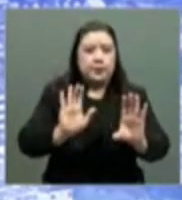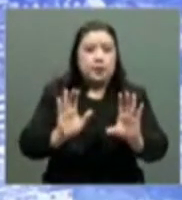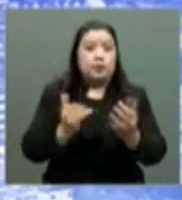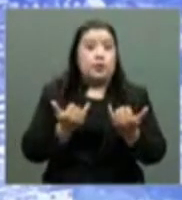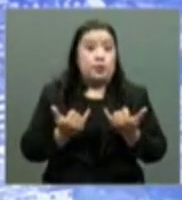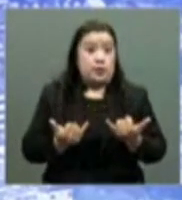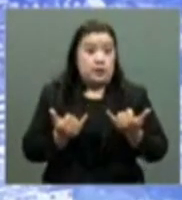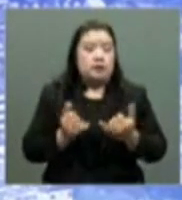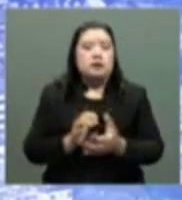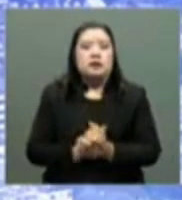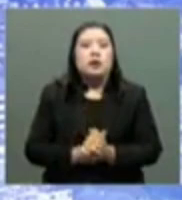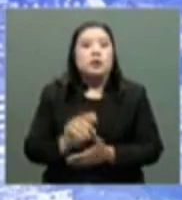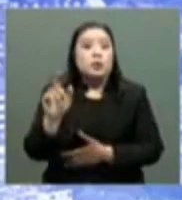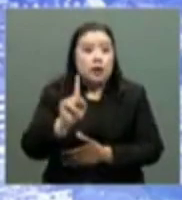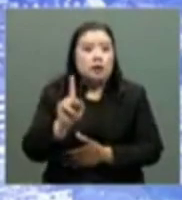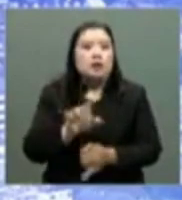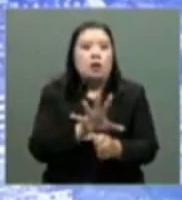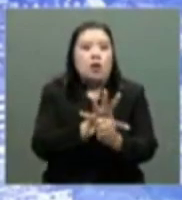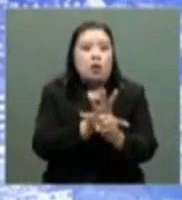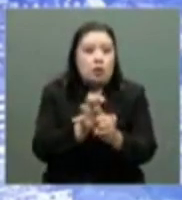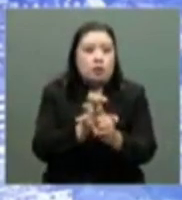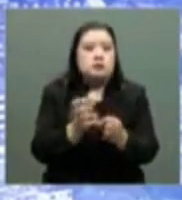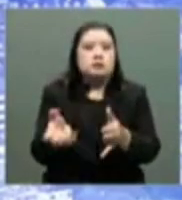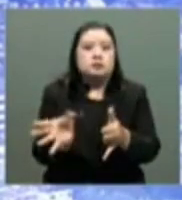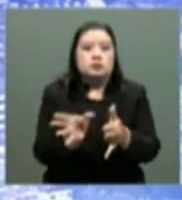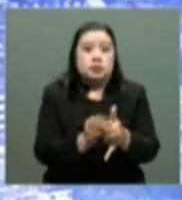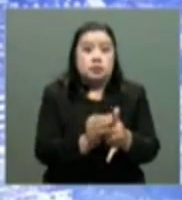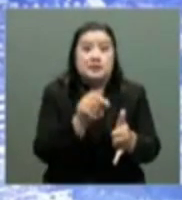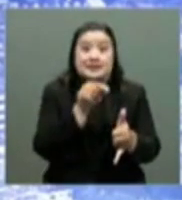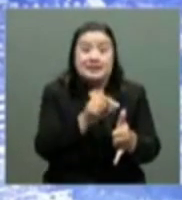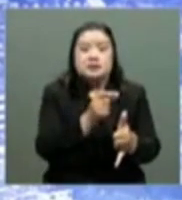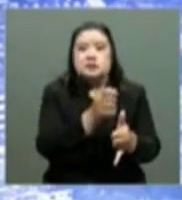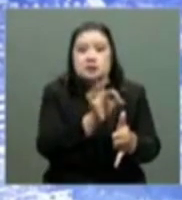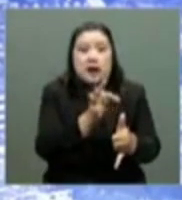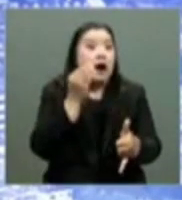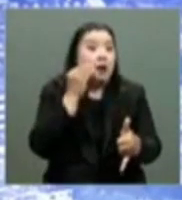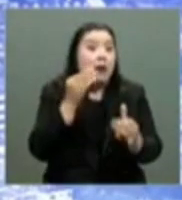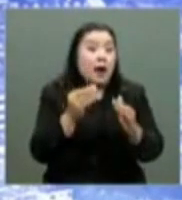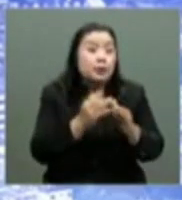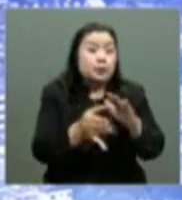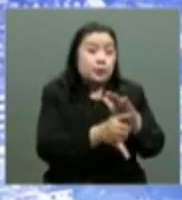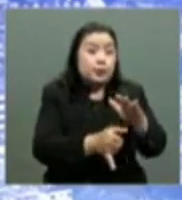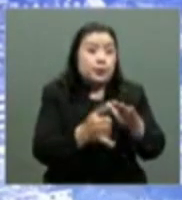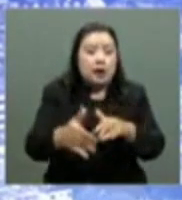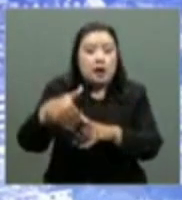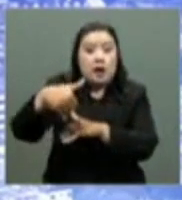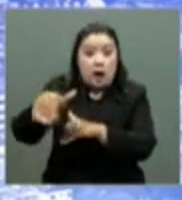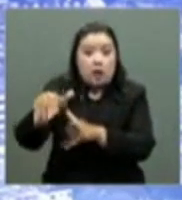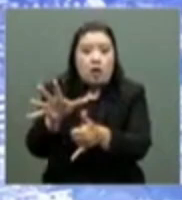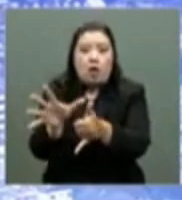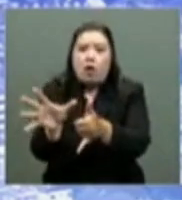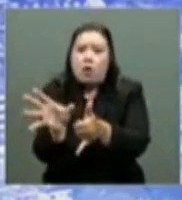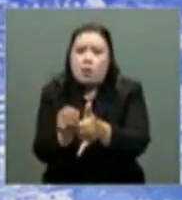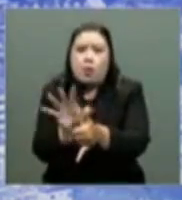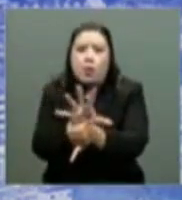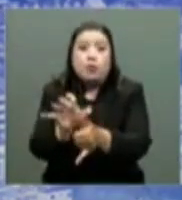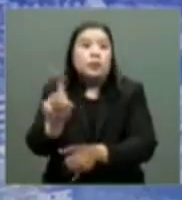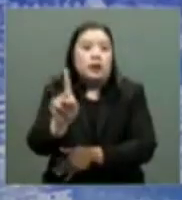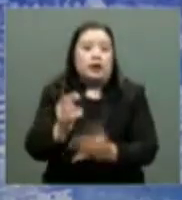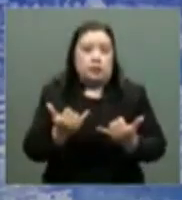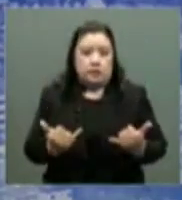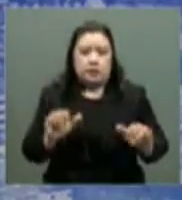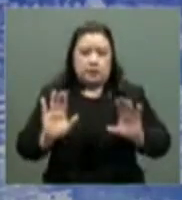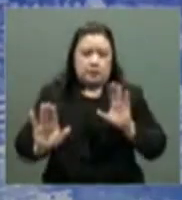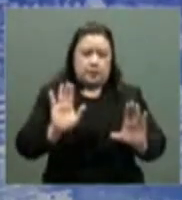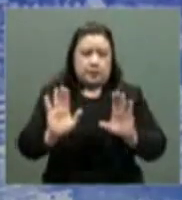การณ์ของการติดเชื้อจากในบ้านนอกบ้านอะไรต่างๆเป็นอย่างไรติดตามดูในช่วงของที่เรานำมาวิ